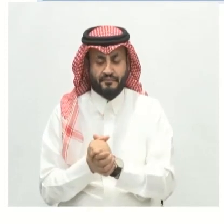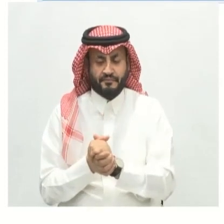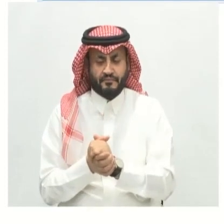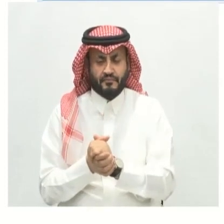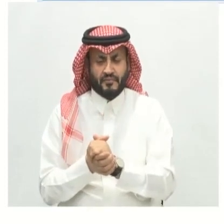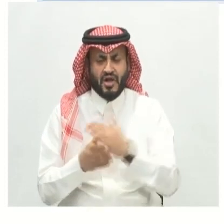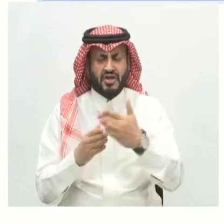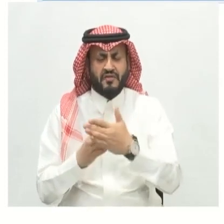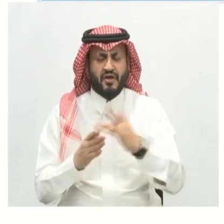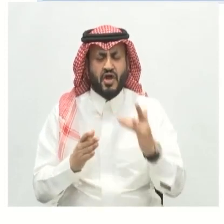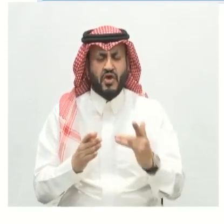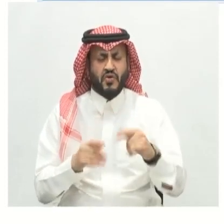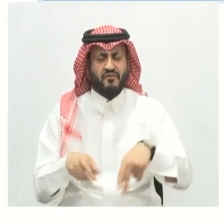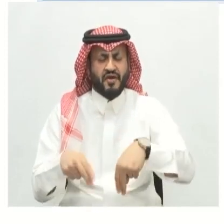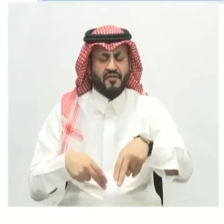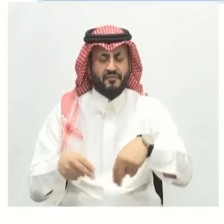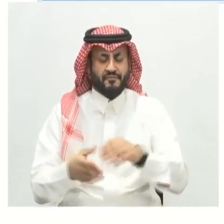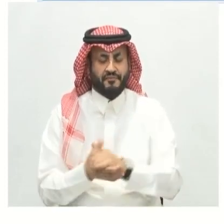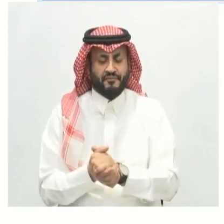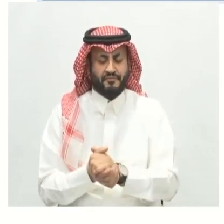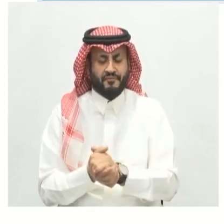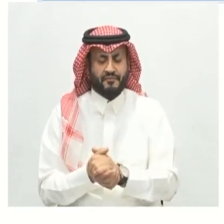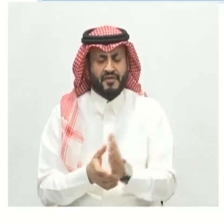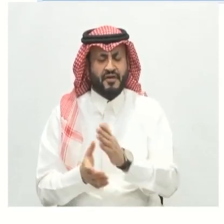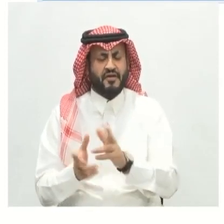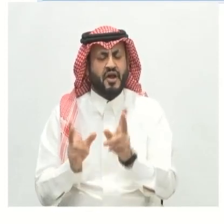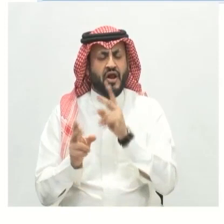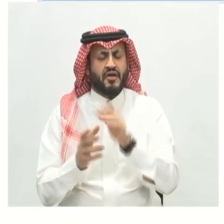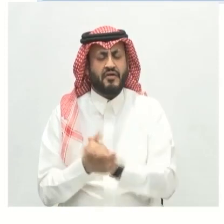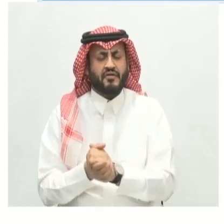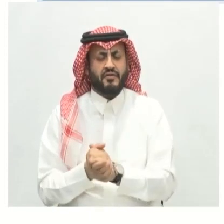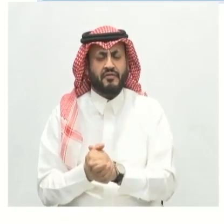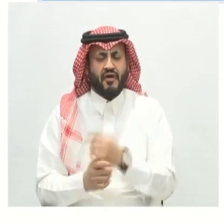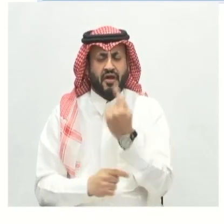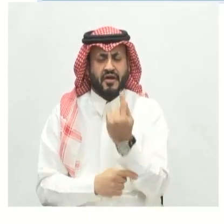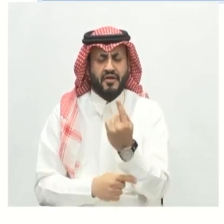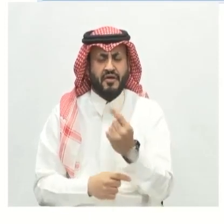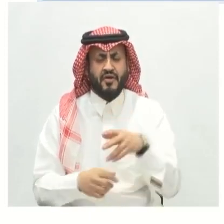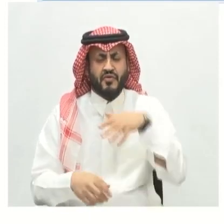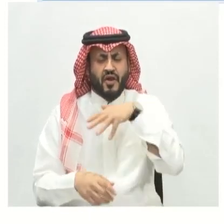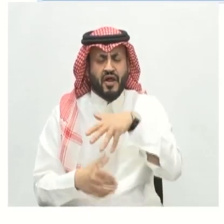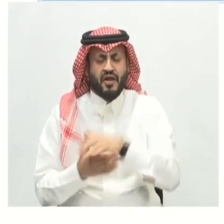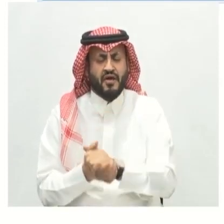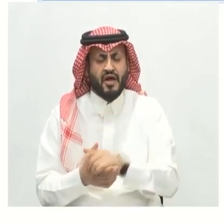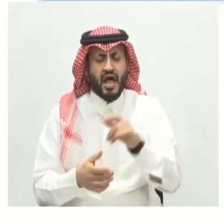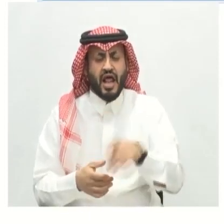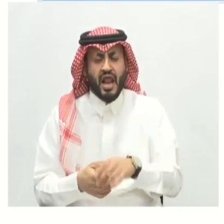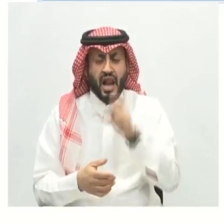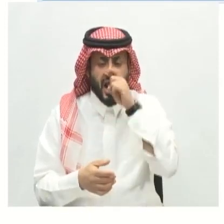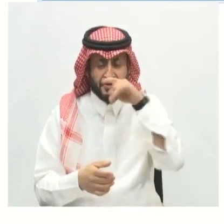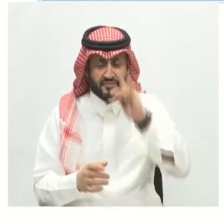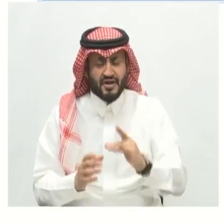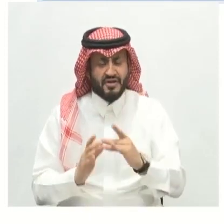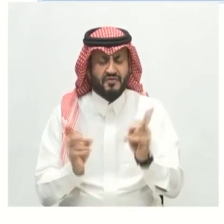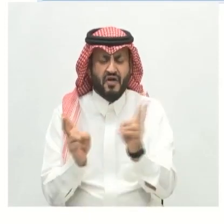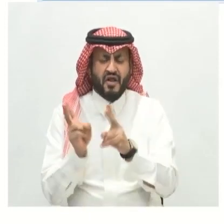اياكم والجلوس بالطرقات فقالوا يا رسول الله ما لنا من مجالسنا بد نتحدث